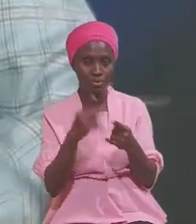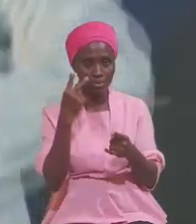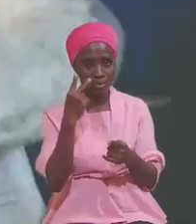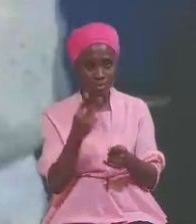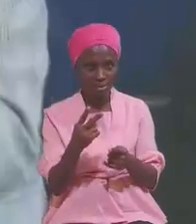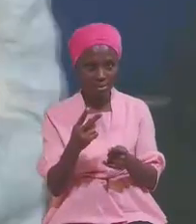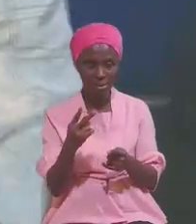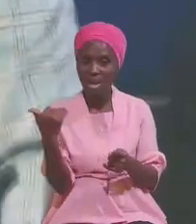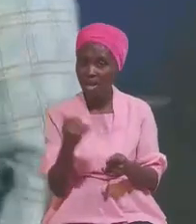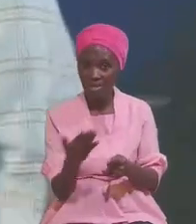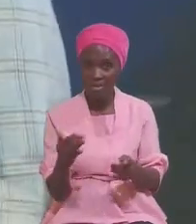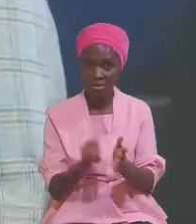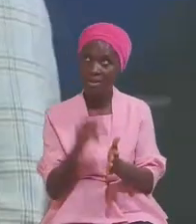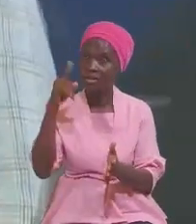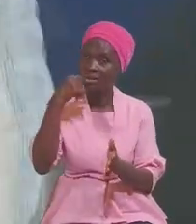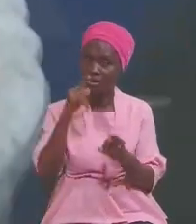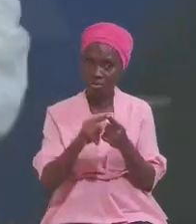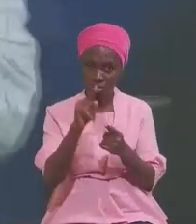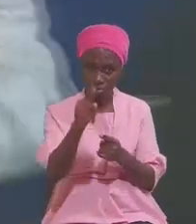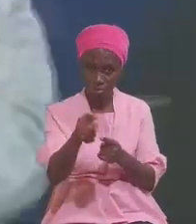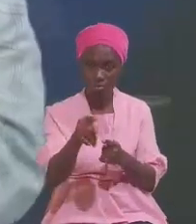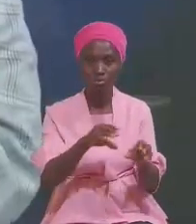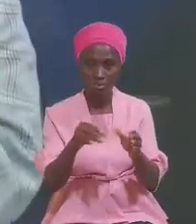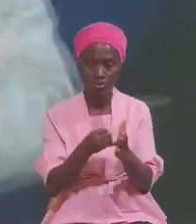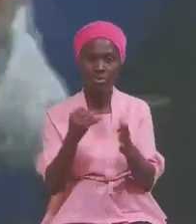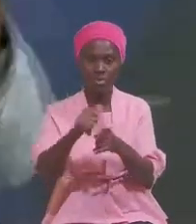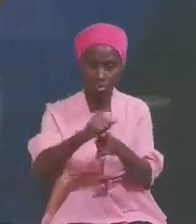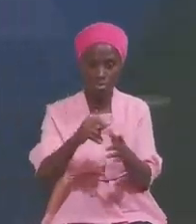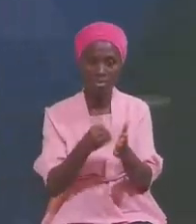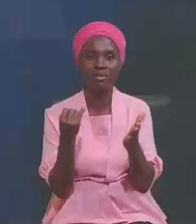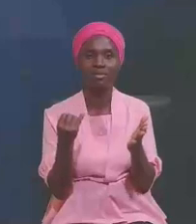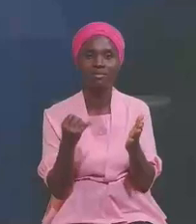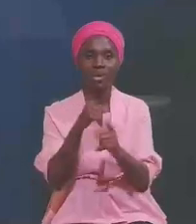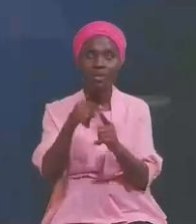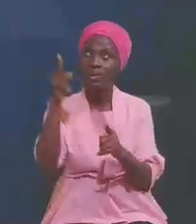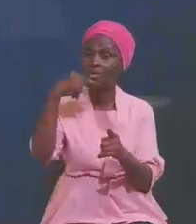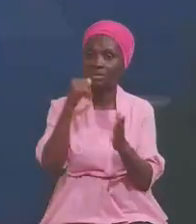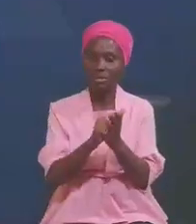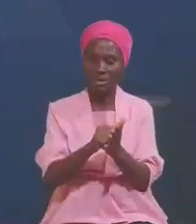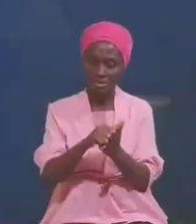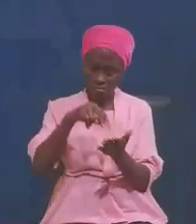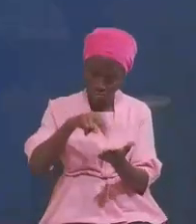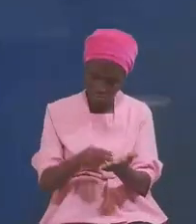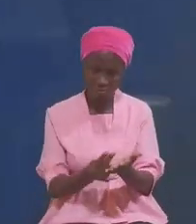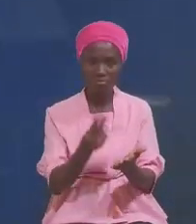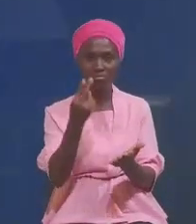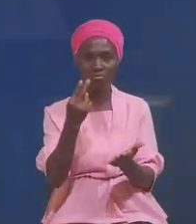faites ce qu'il vous dira. Et quand il dit, lève-toi,